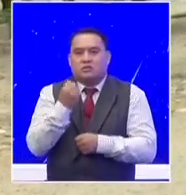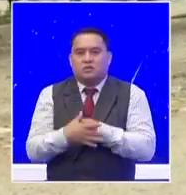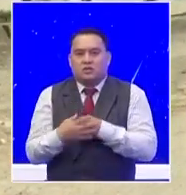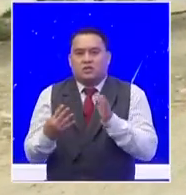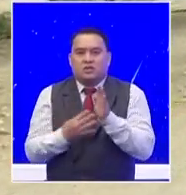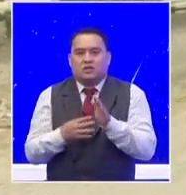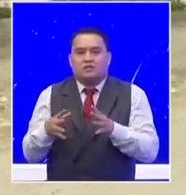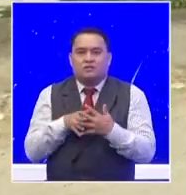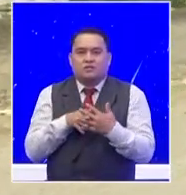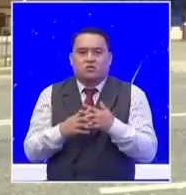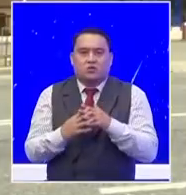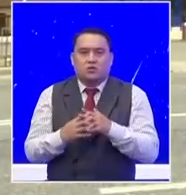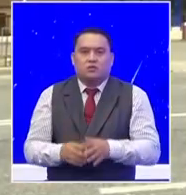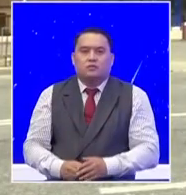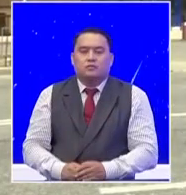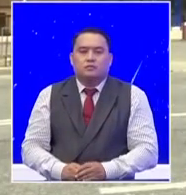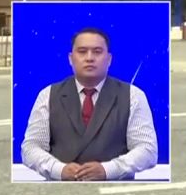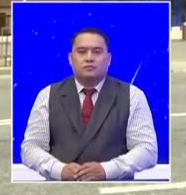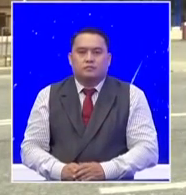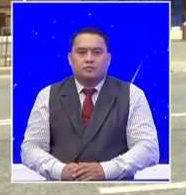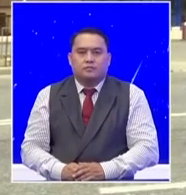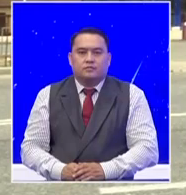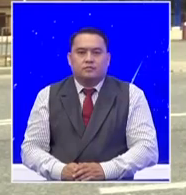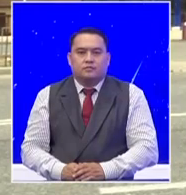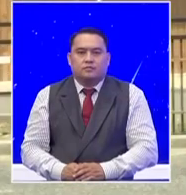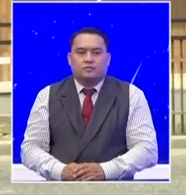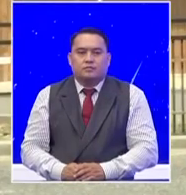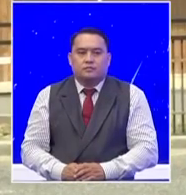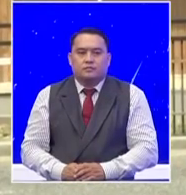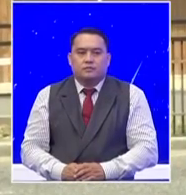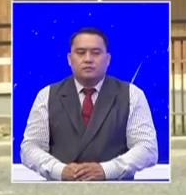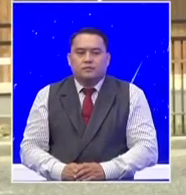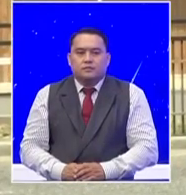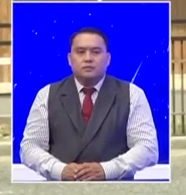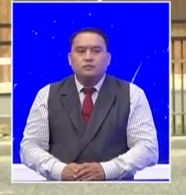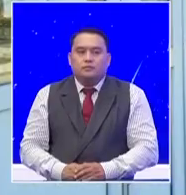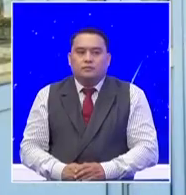9 во всех сельских округах. Работа в данном направлении продолжится.